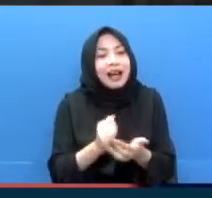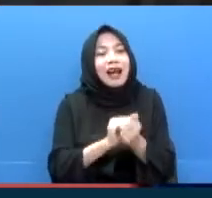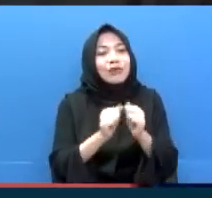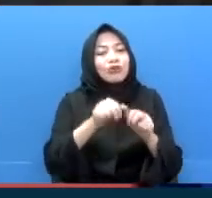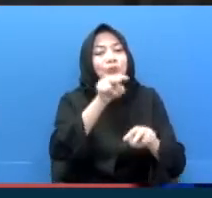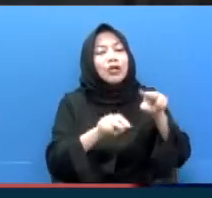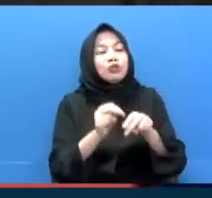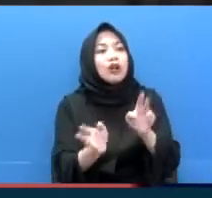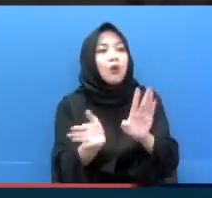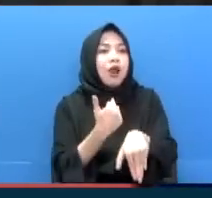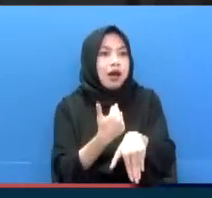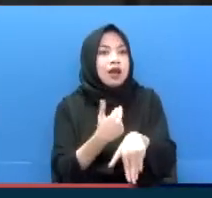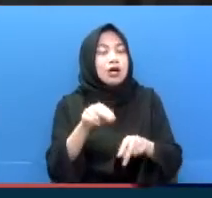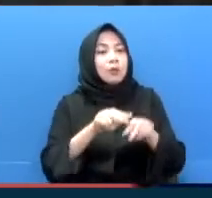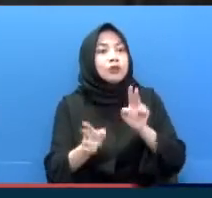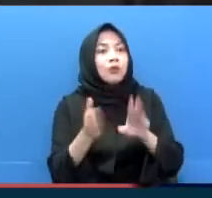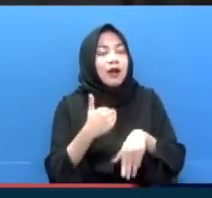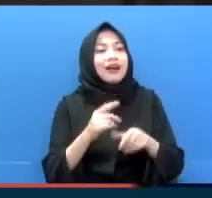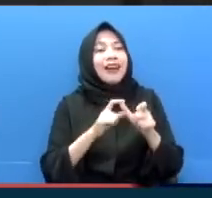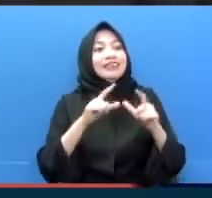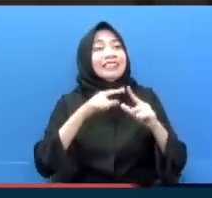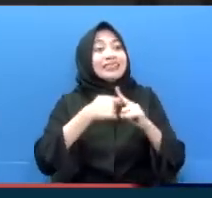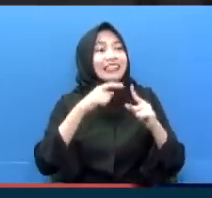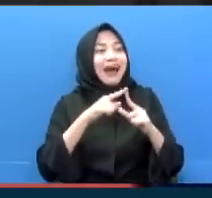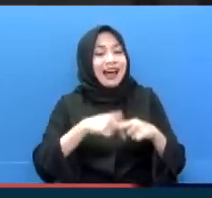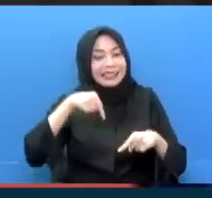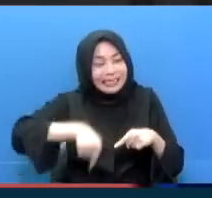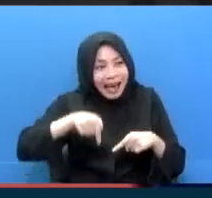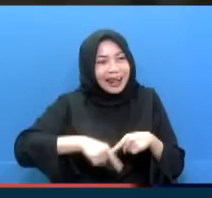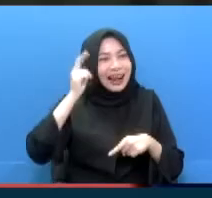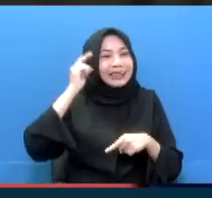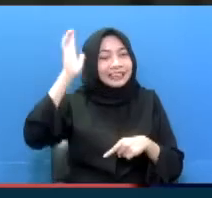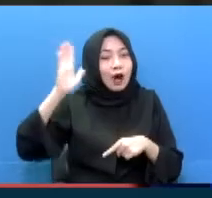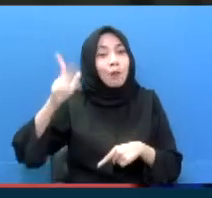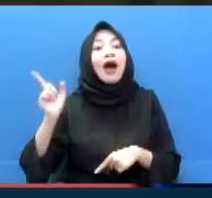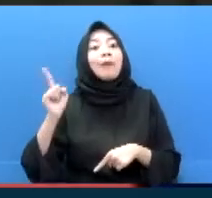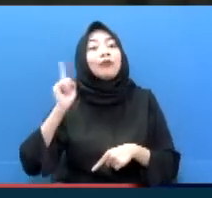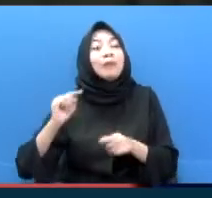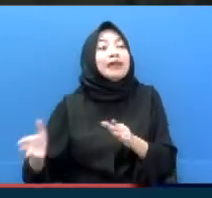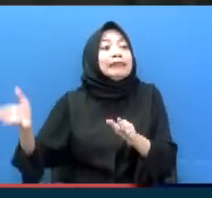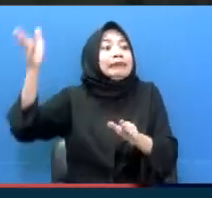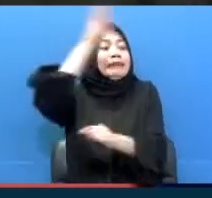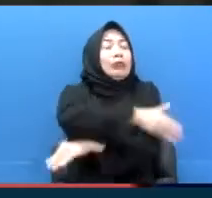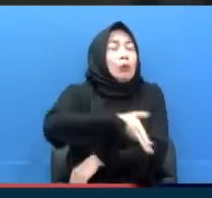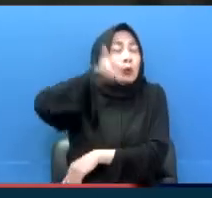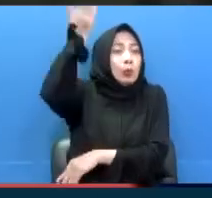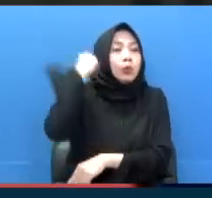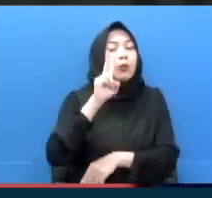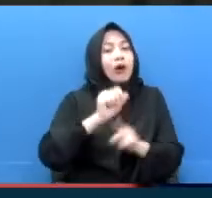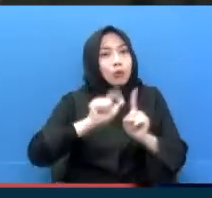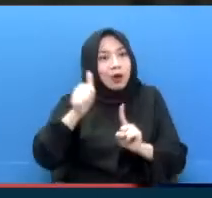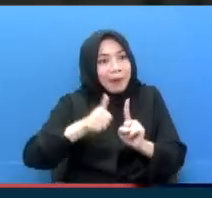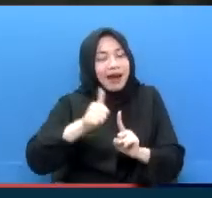Maksudnya yang membuat klien kami seperti ini adanya dari awal terjadinya seperti ini ya kami